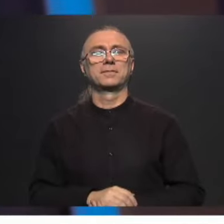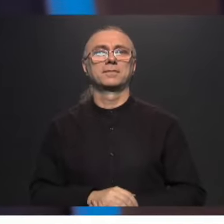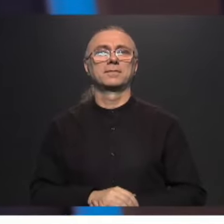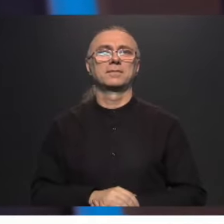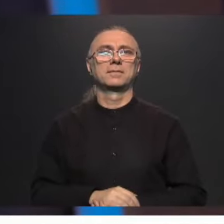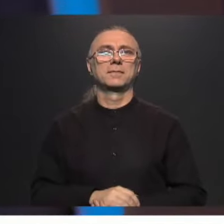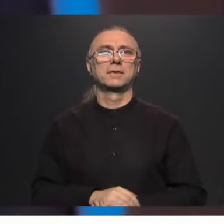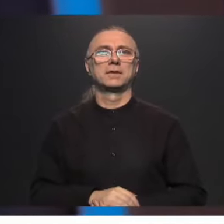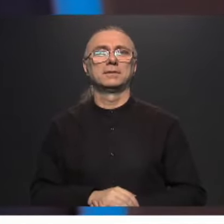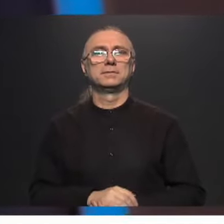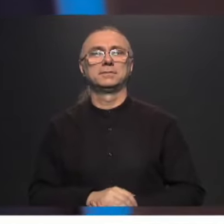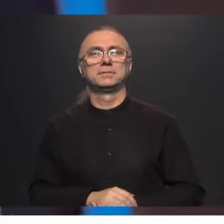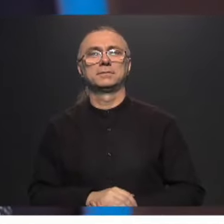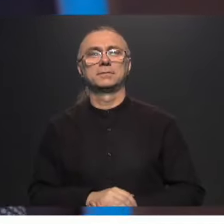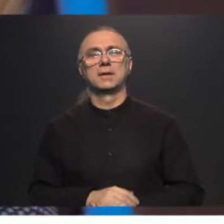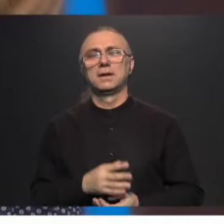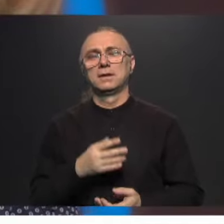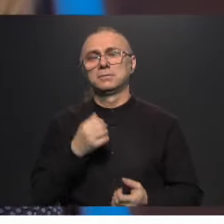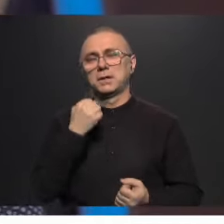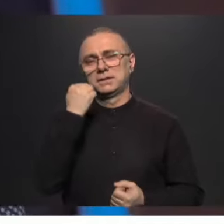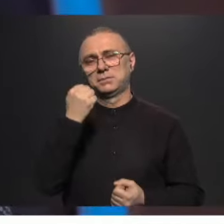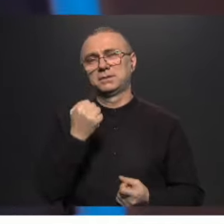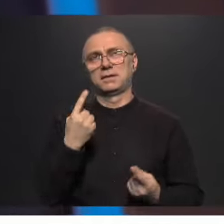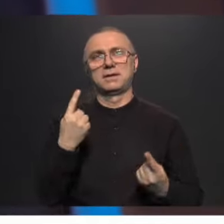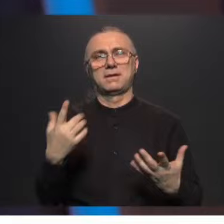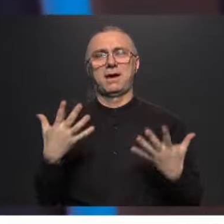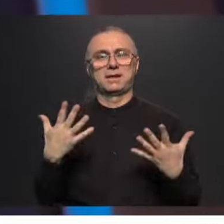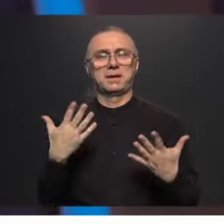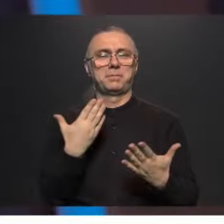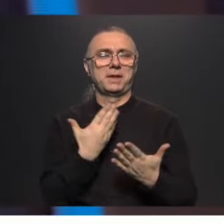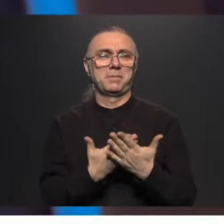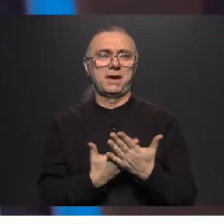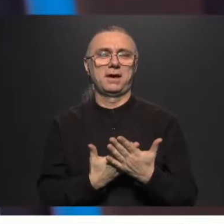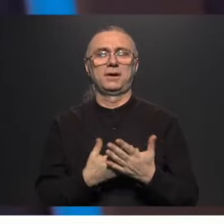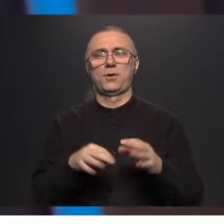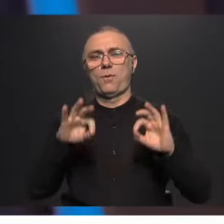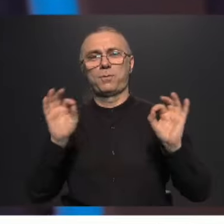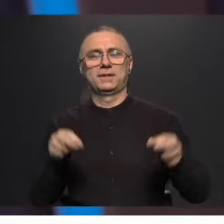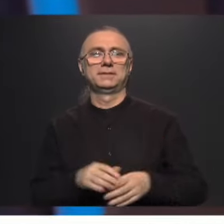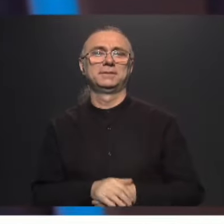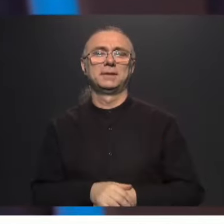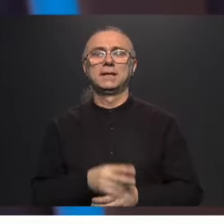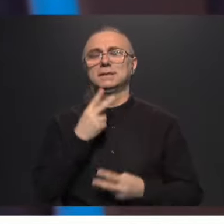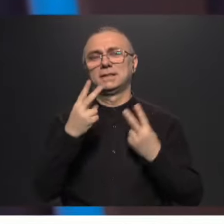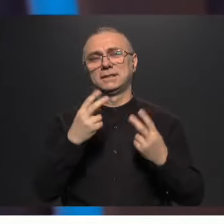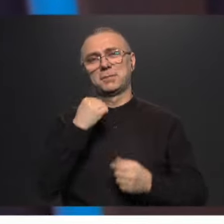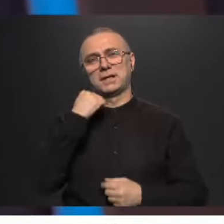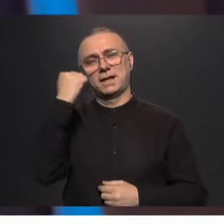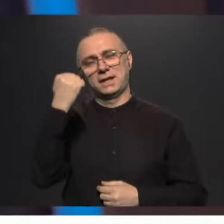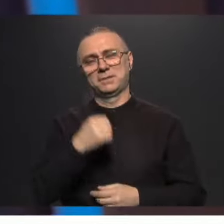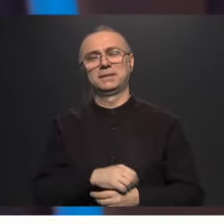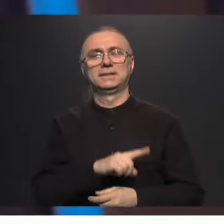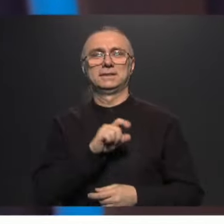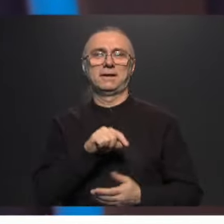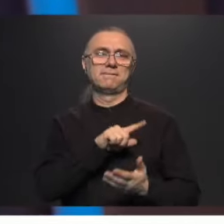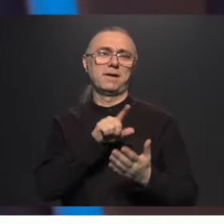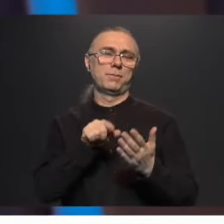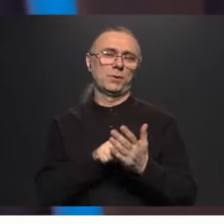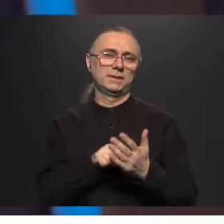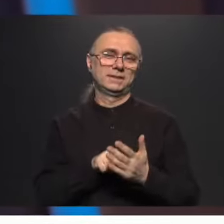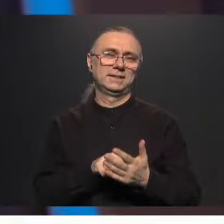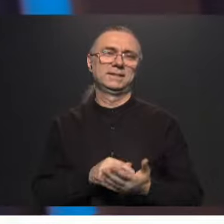за очень яркие примеры и образы. А вас, дорогие телезрители, сердечно благодарим за неравнодушие в вопросах